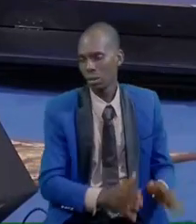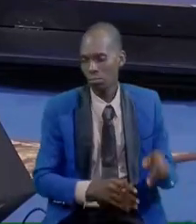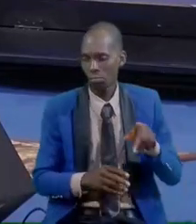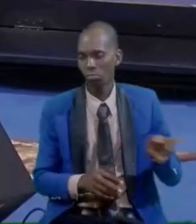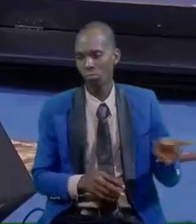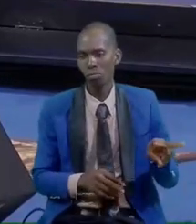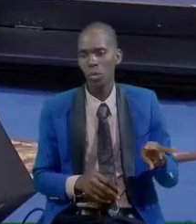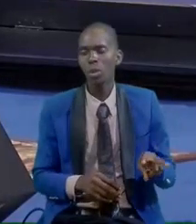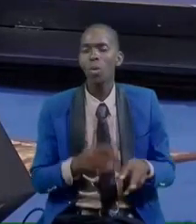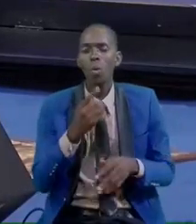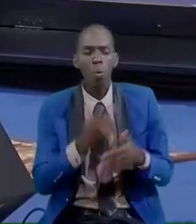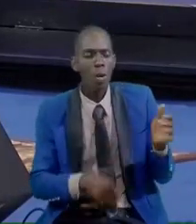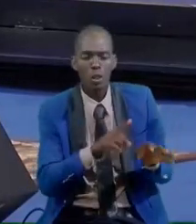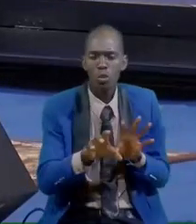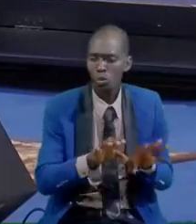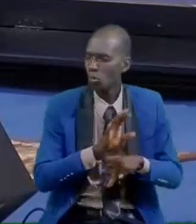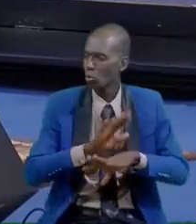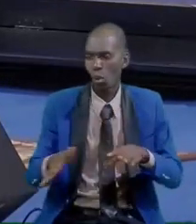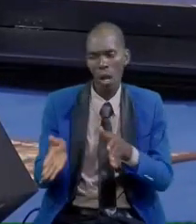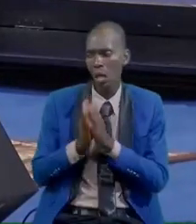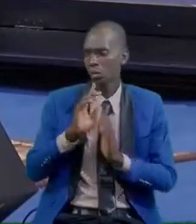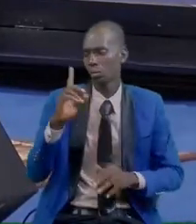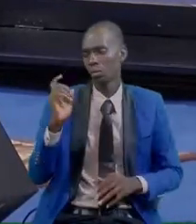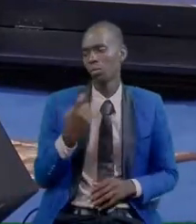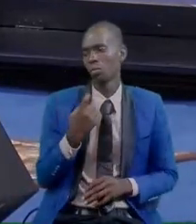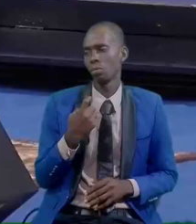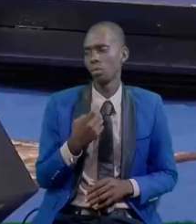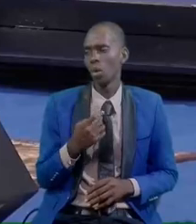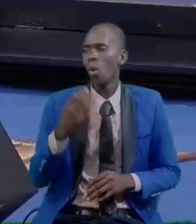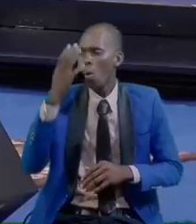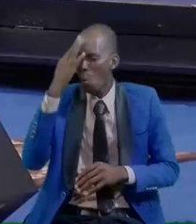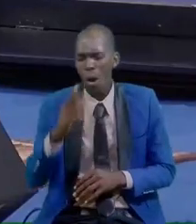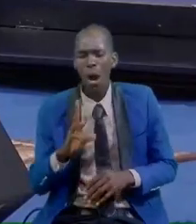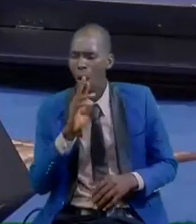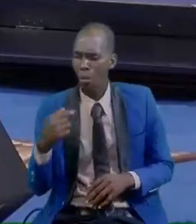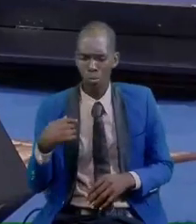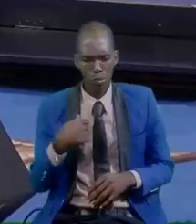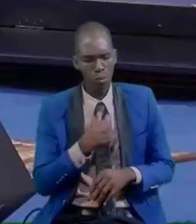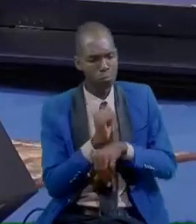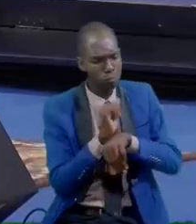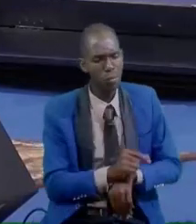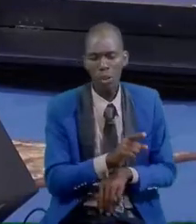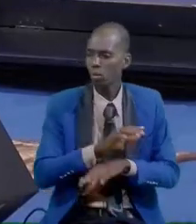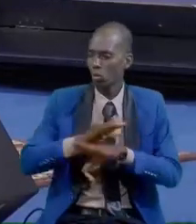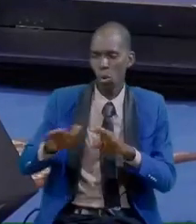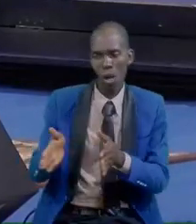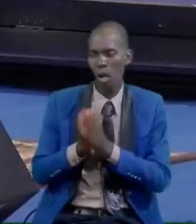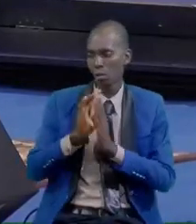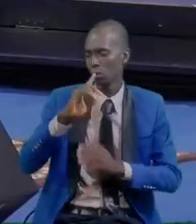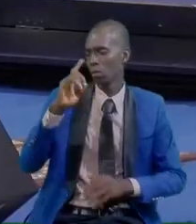fait? Ne pose pas de questions. Pourquoi est-ce que nous les traitons comme ça? Ne pose pas de questions. Vous